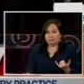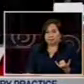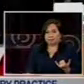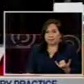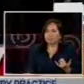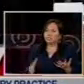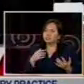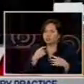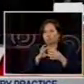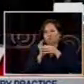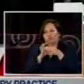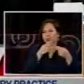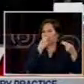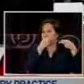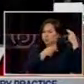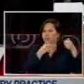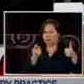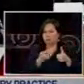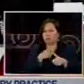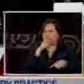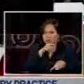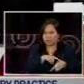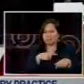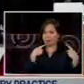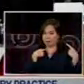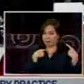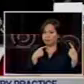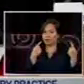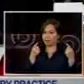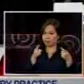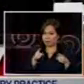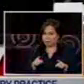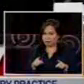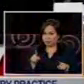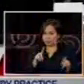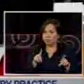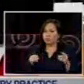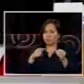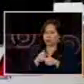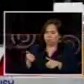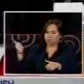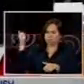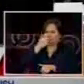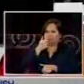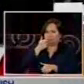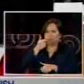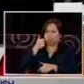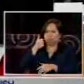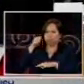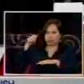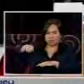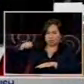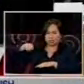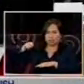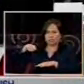is historical. Ngayon lang po tayo nagkaroon ng ganitong proceedings involving Chief Justice. At kaya nga po,